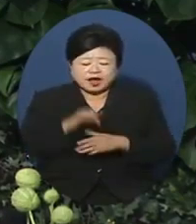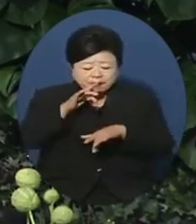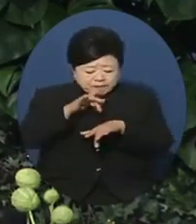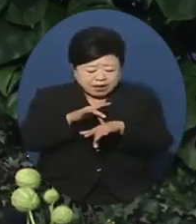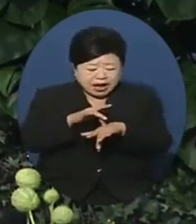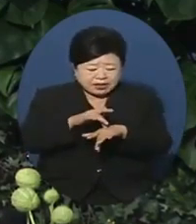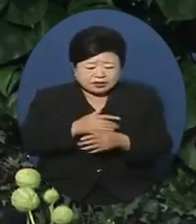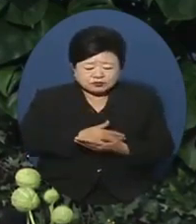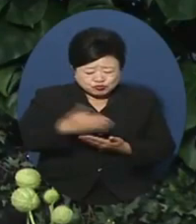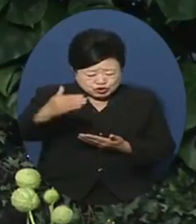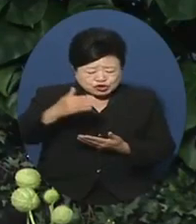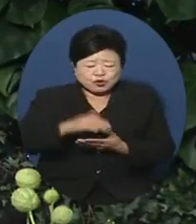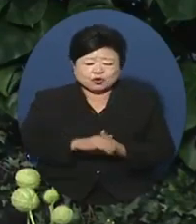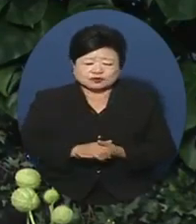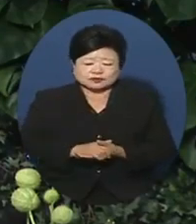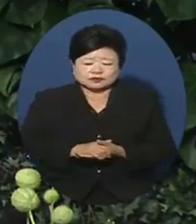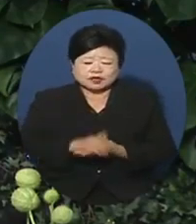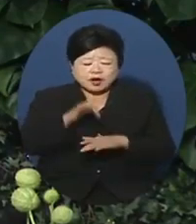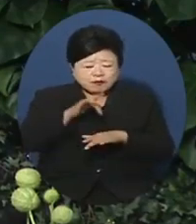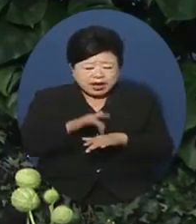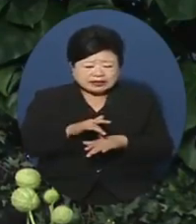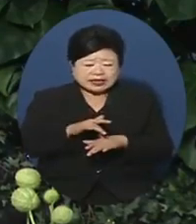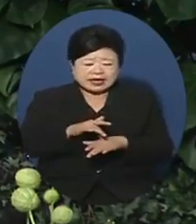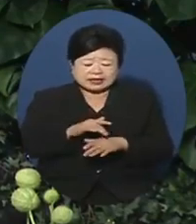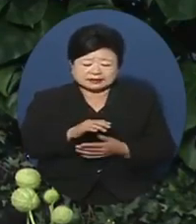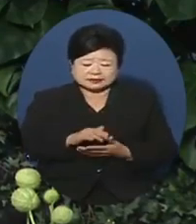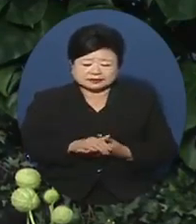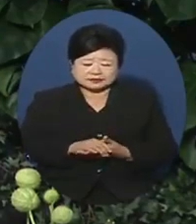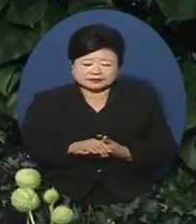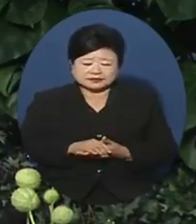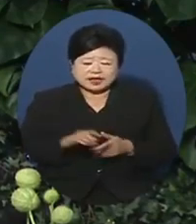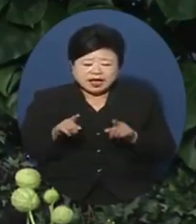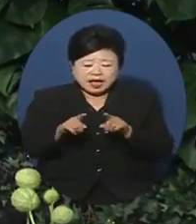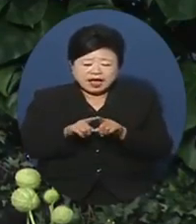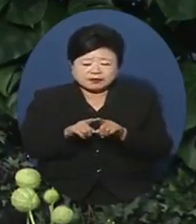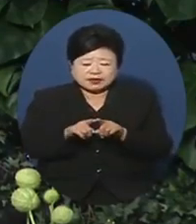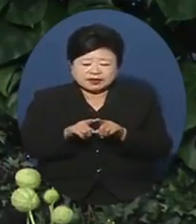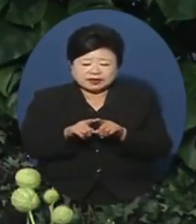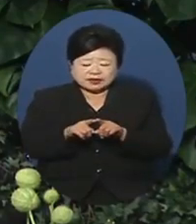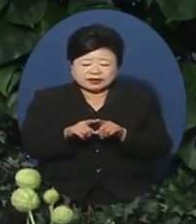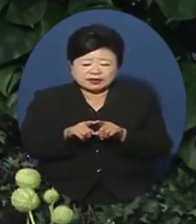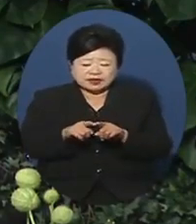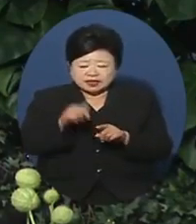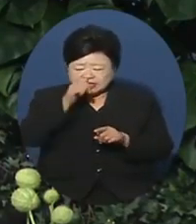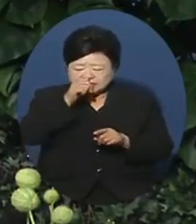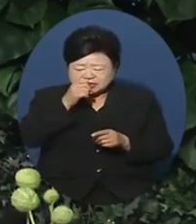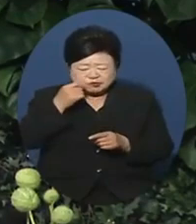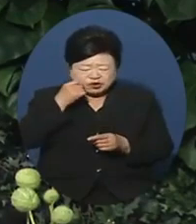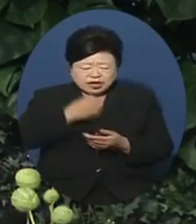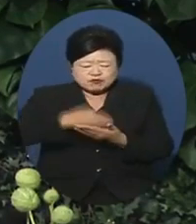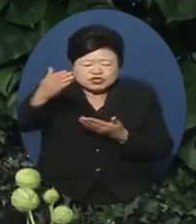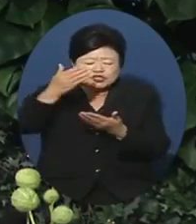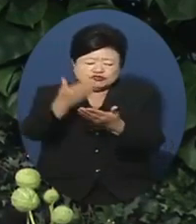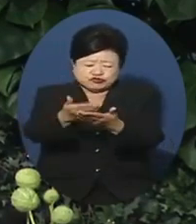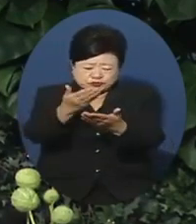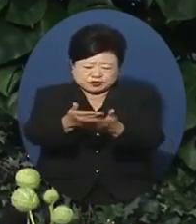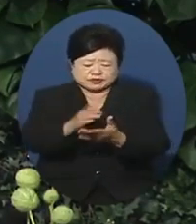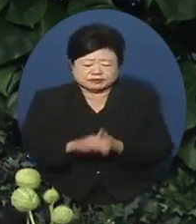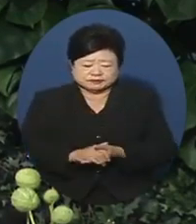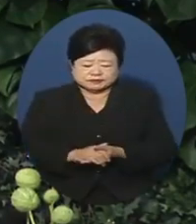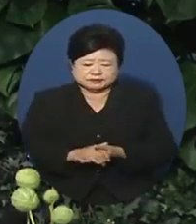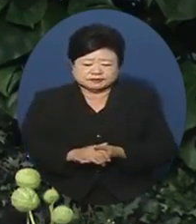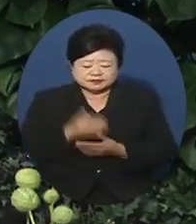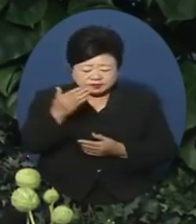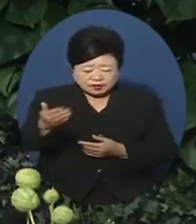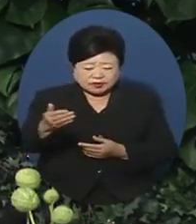마귀를 내쫓고 마귀가 같이 있지 못하게 하여 주시옵소서.